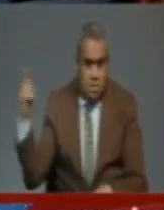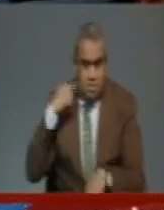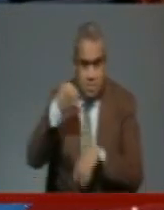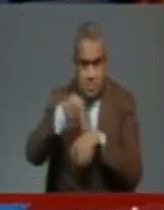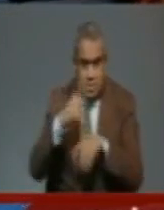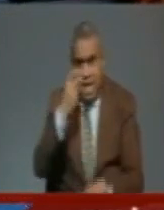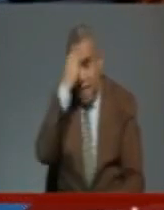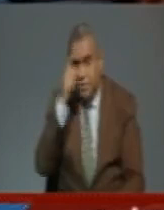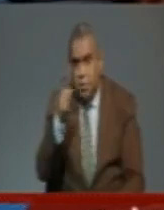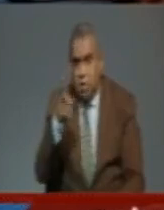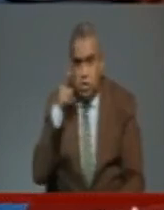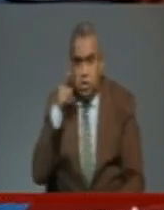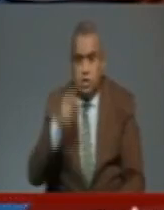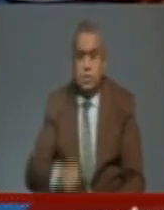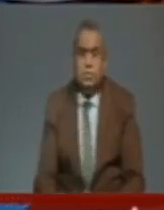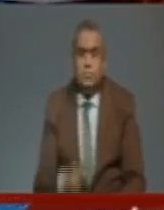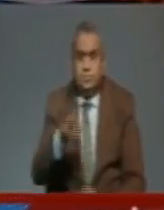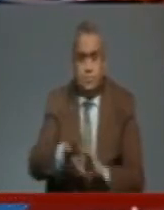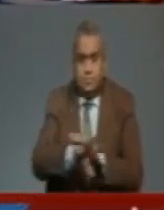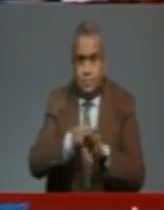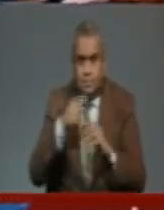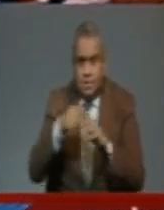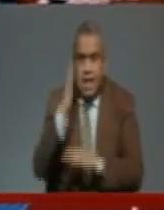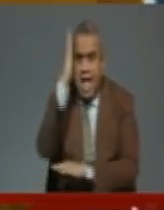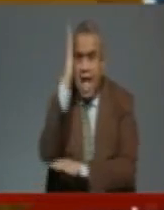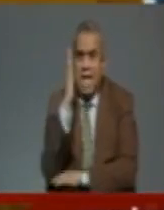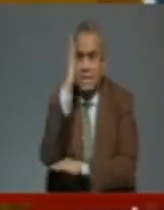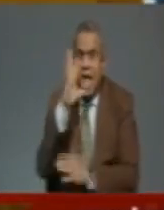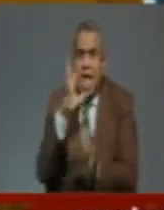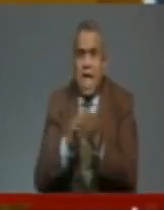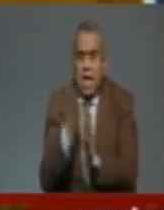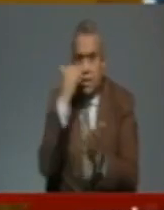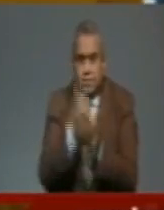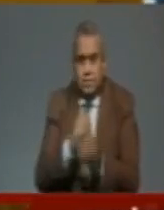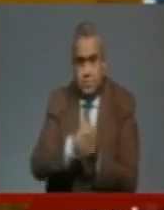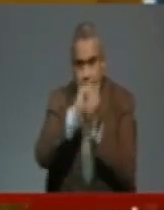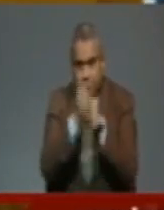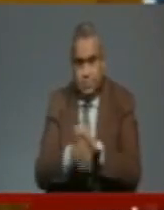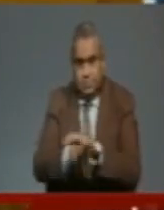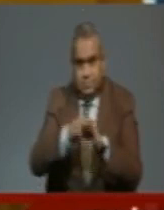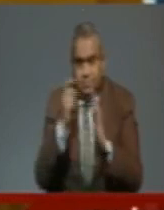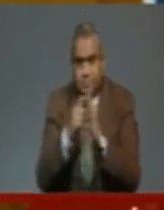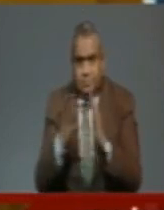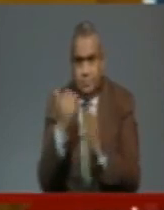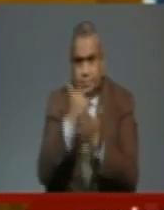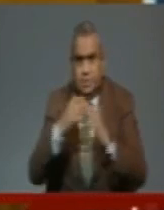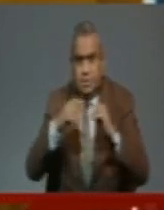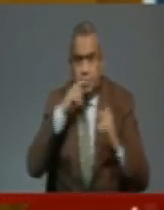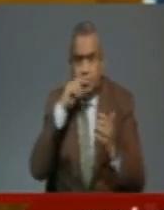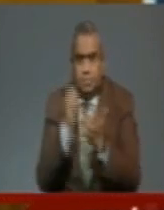2021 أثناء وضع حجر الأساس لتطوير ميناء الإسكندرية الكبير